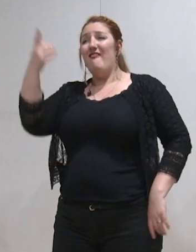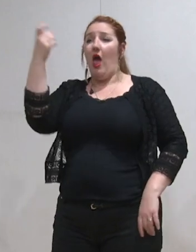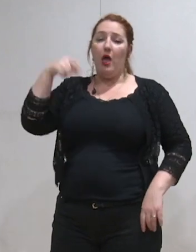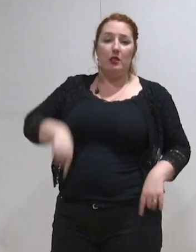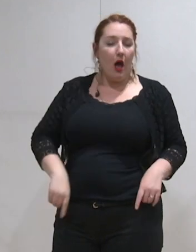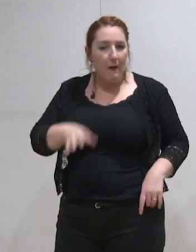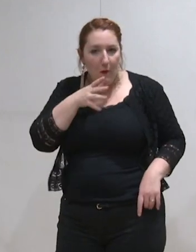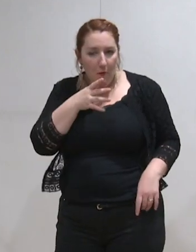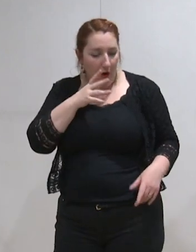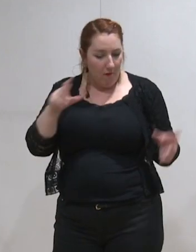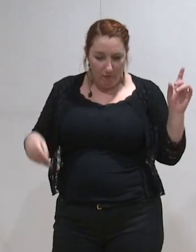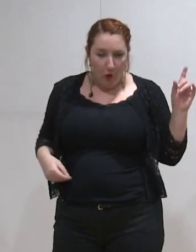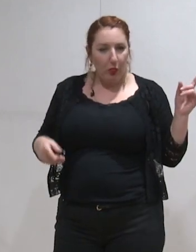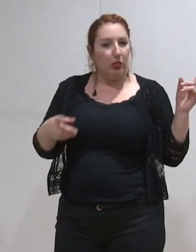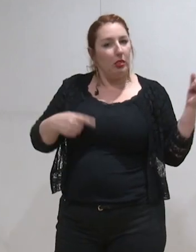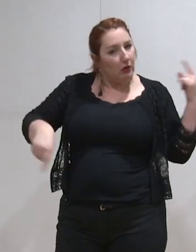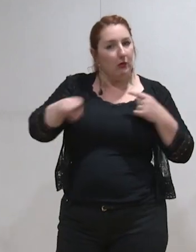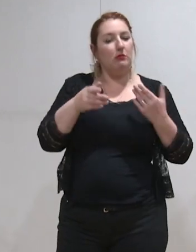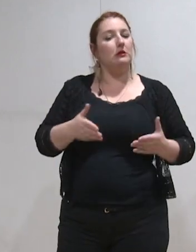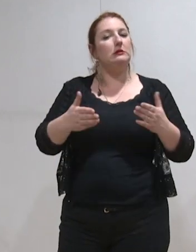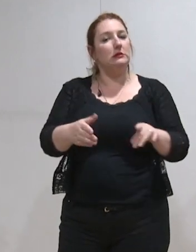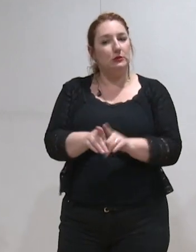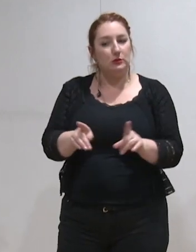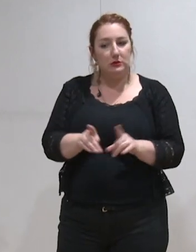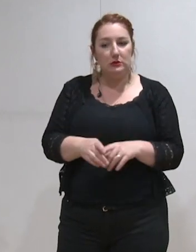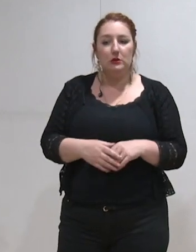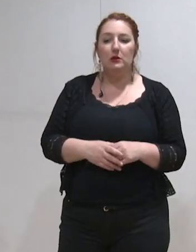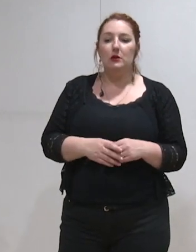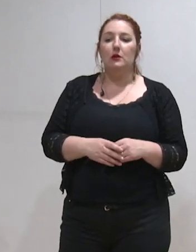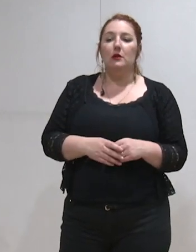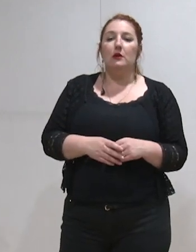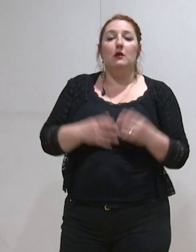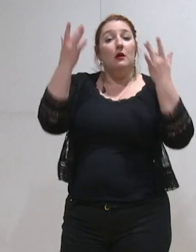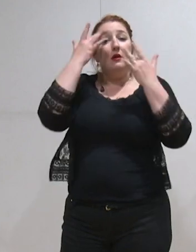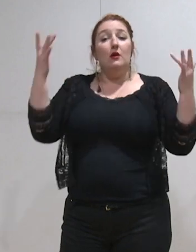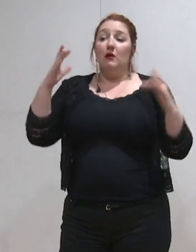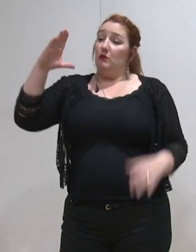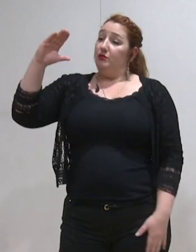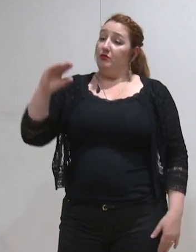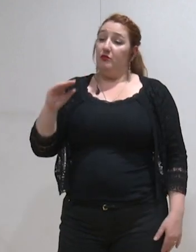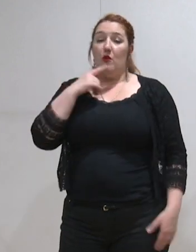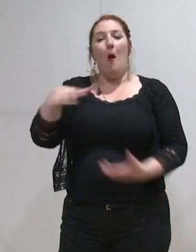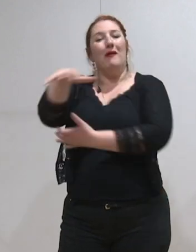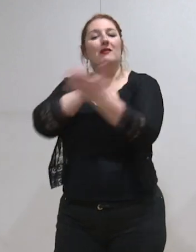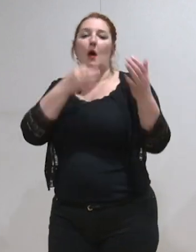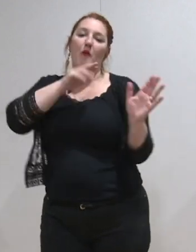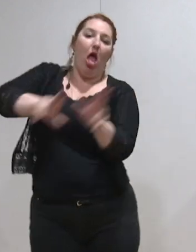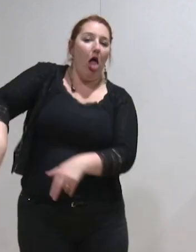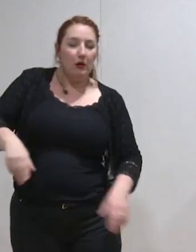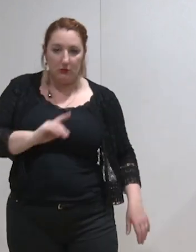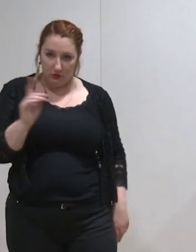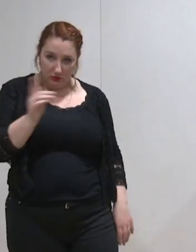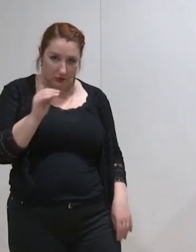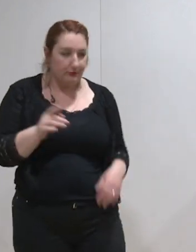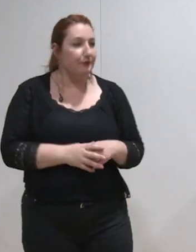culture doit être sanctuarisé il ne doit pas être une variable d'ajustement en période de crise évoquons maintenant le chantier des cultures